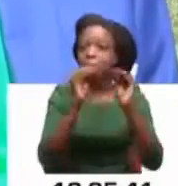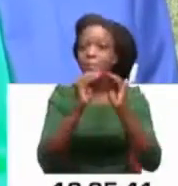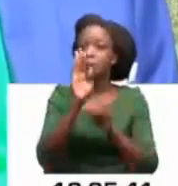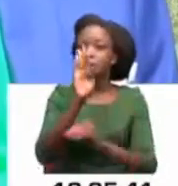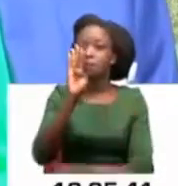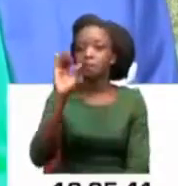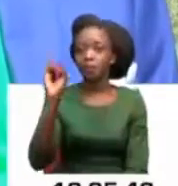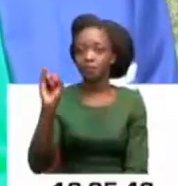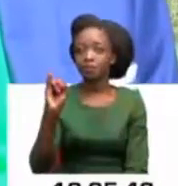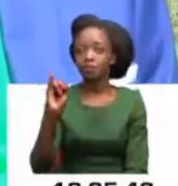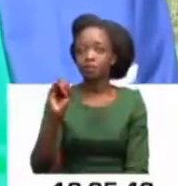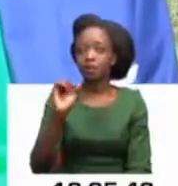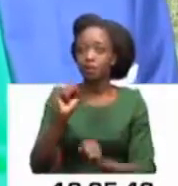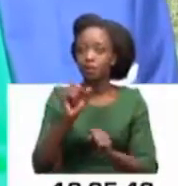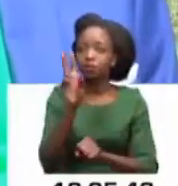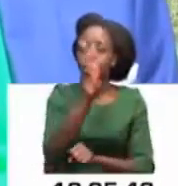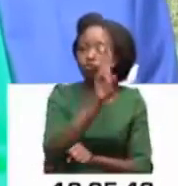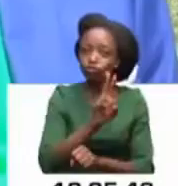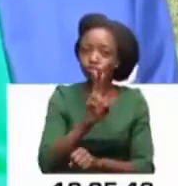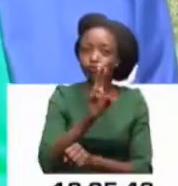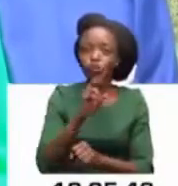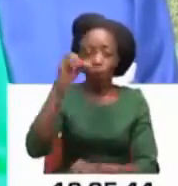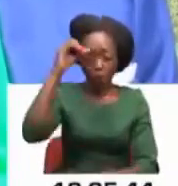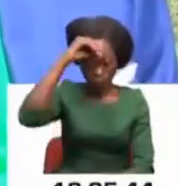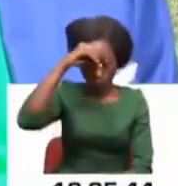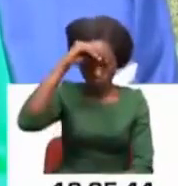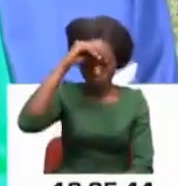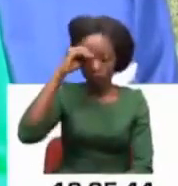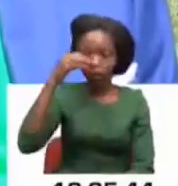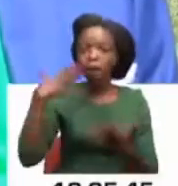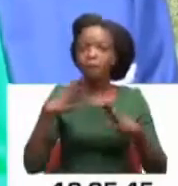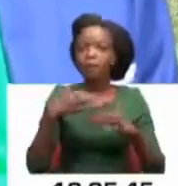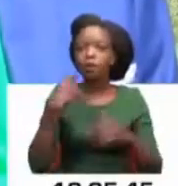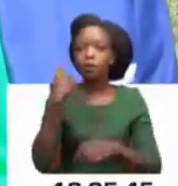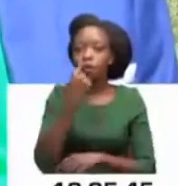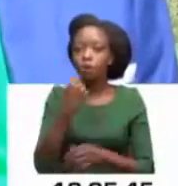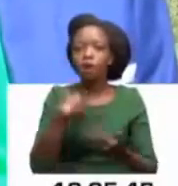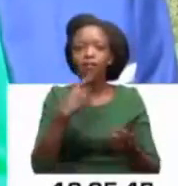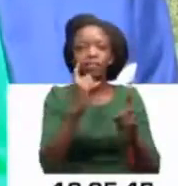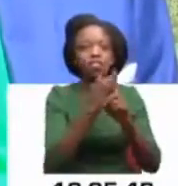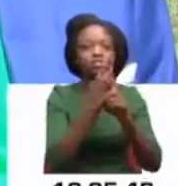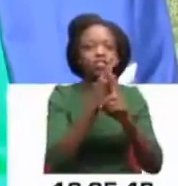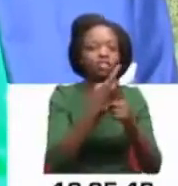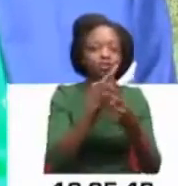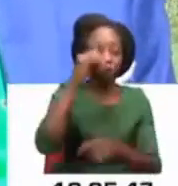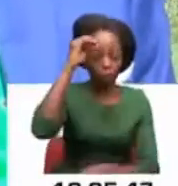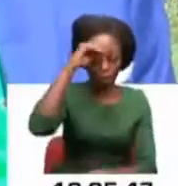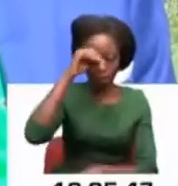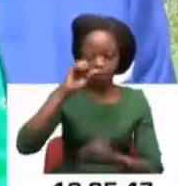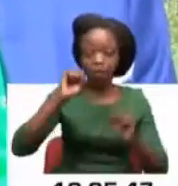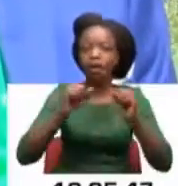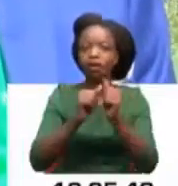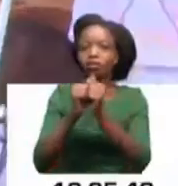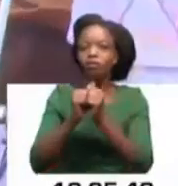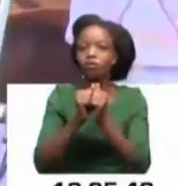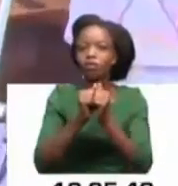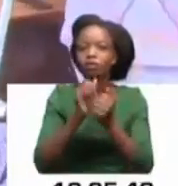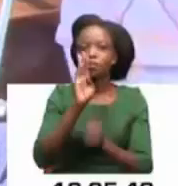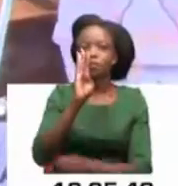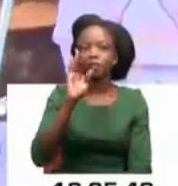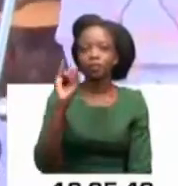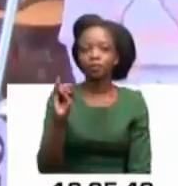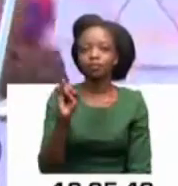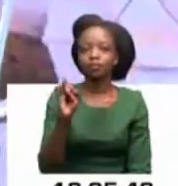BBI ichukue maono ya wale wako na maono tofauti na hawakubaliani na BBI.